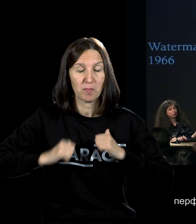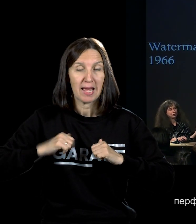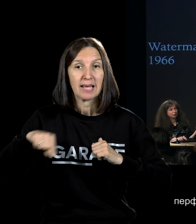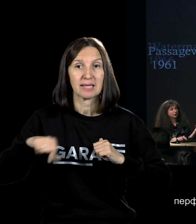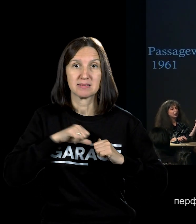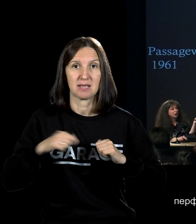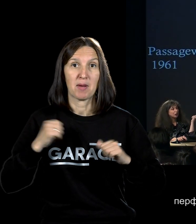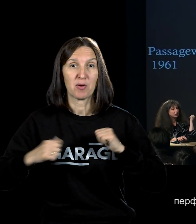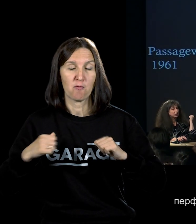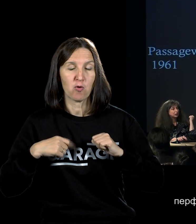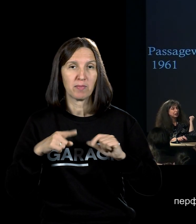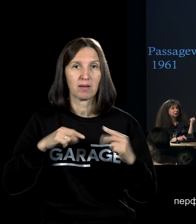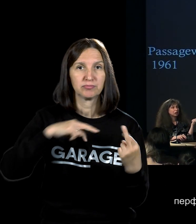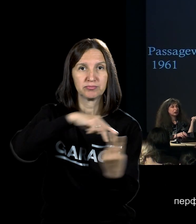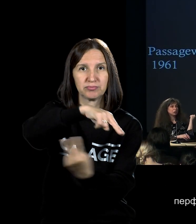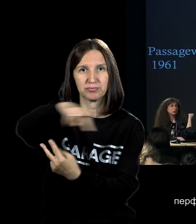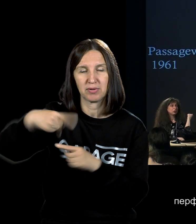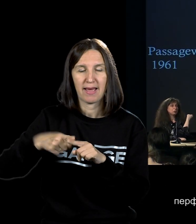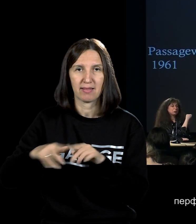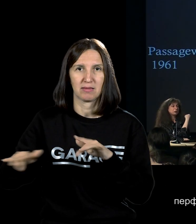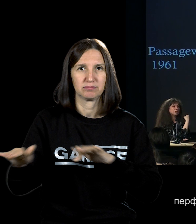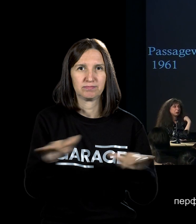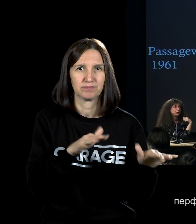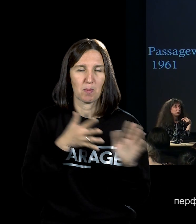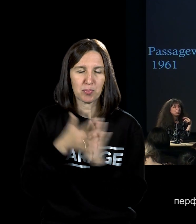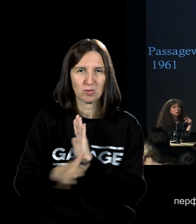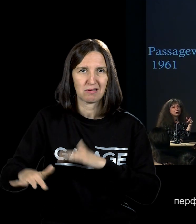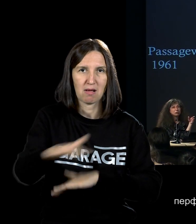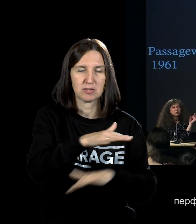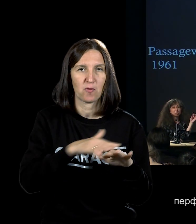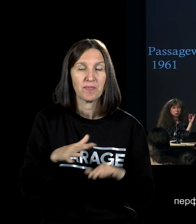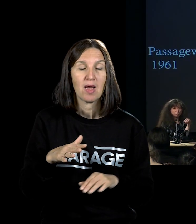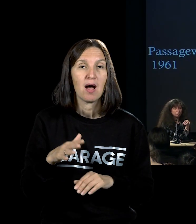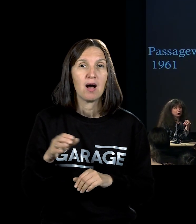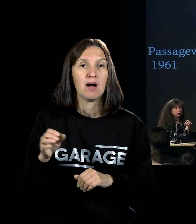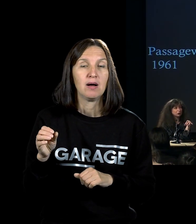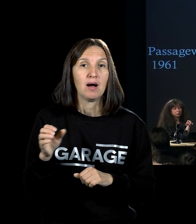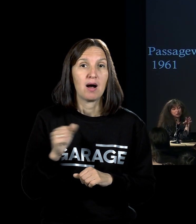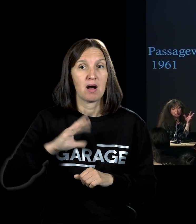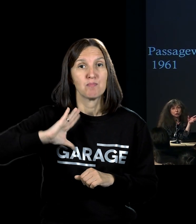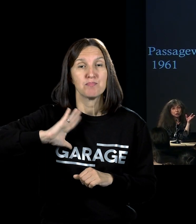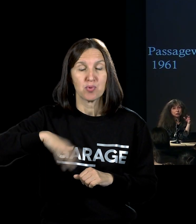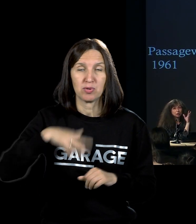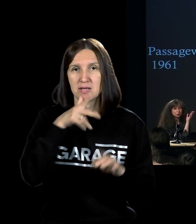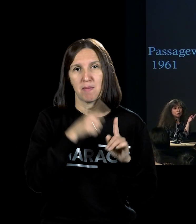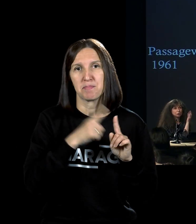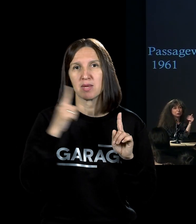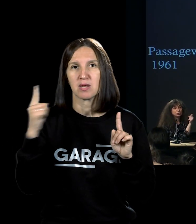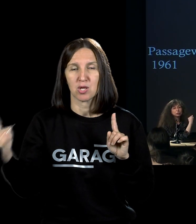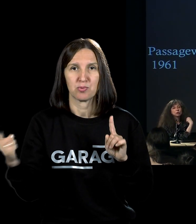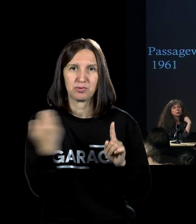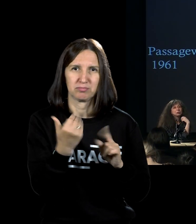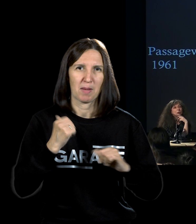движение перформерами. И как бы, но потом, как бы после периода работы